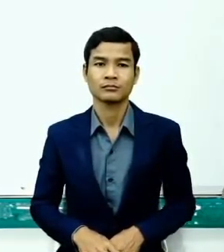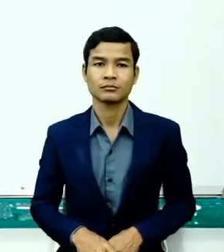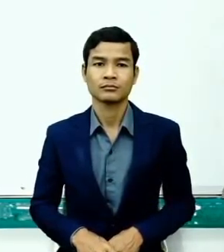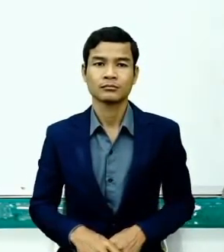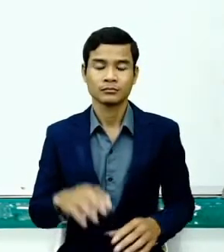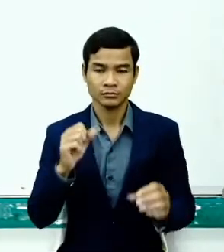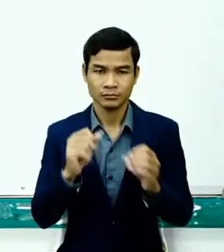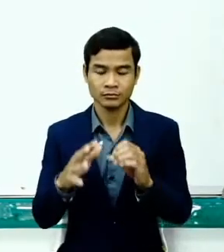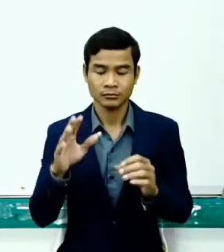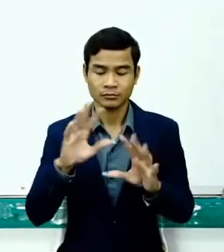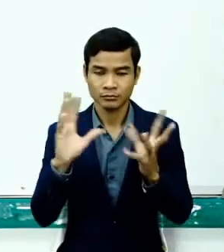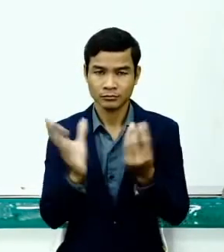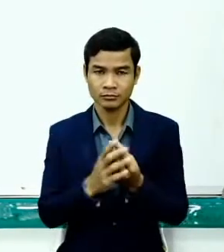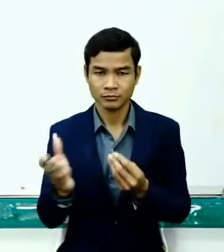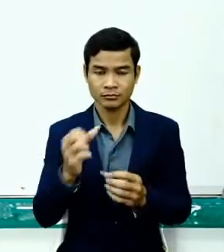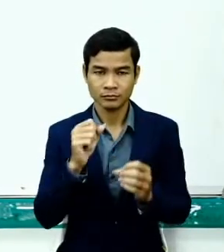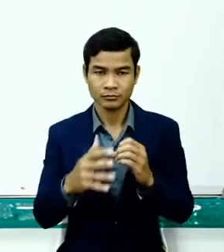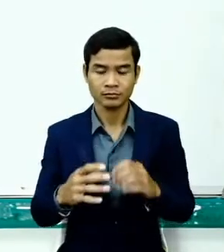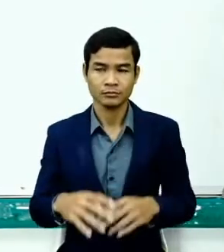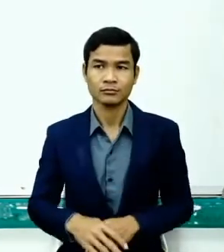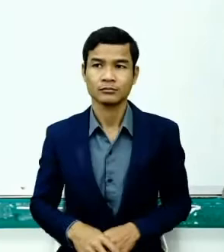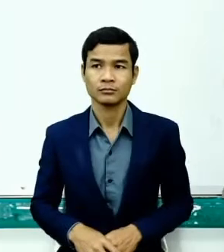ចាប់ផ្ដើមទាំងអស់គ្នាចាប់ផ្ដើម